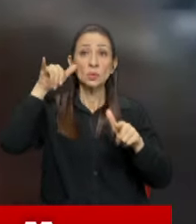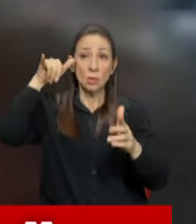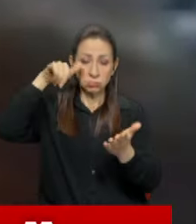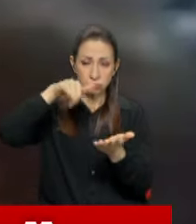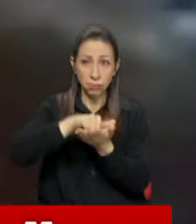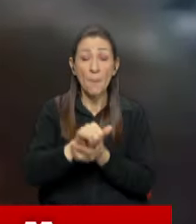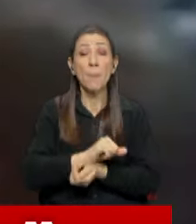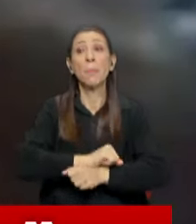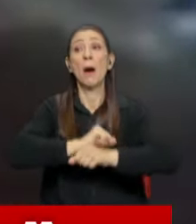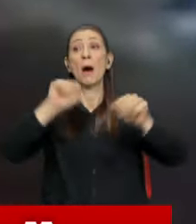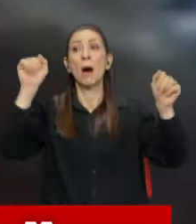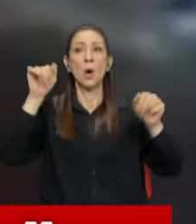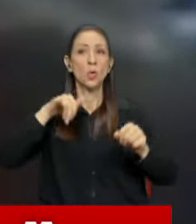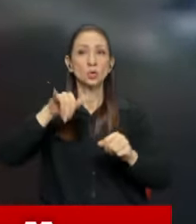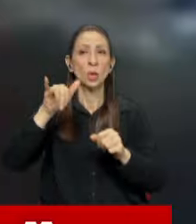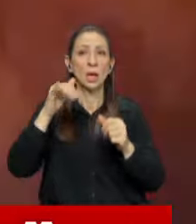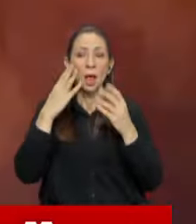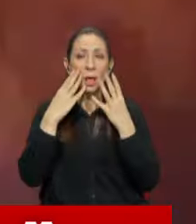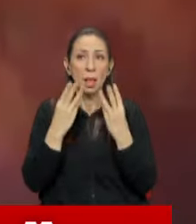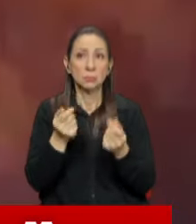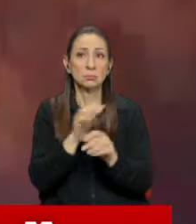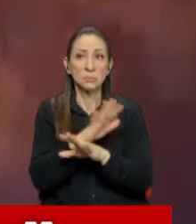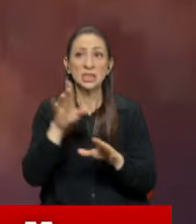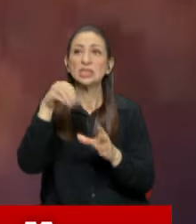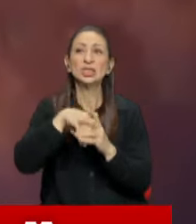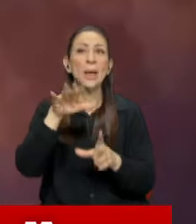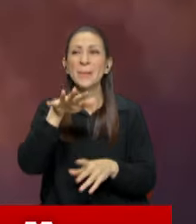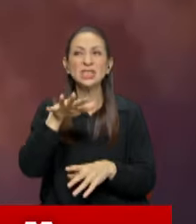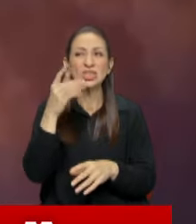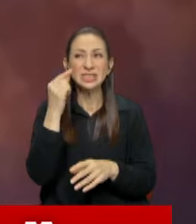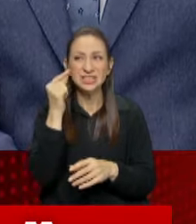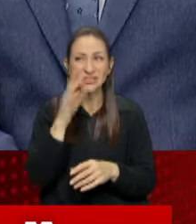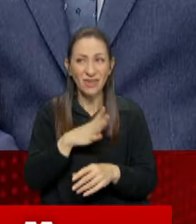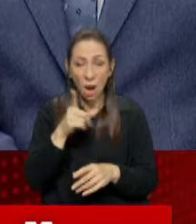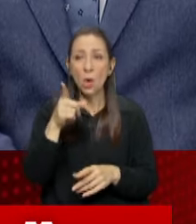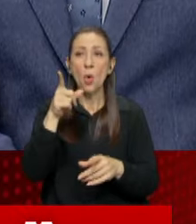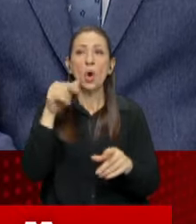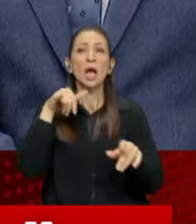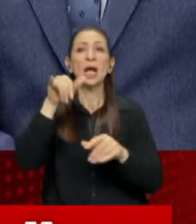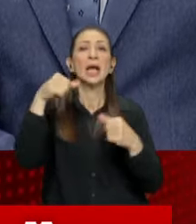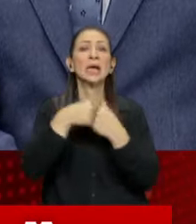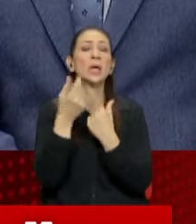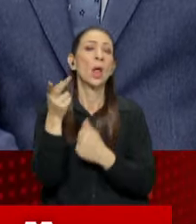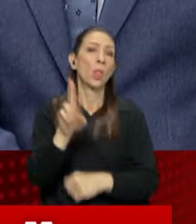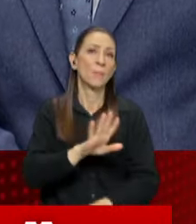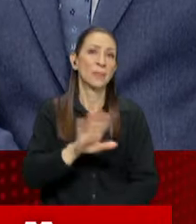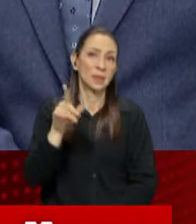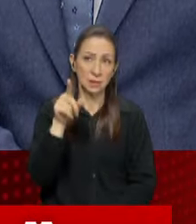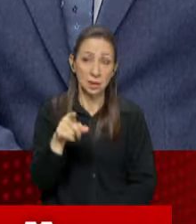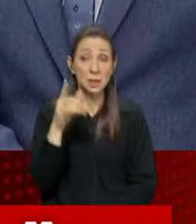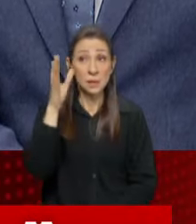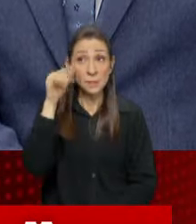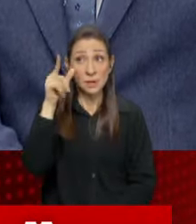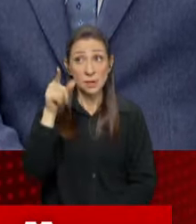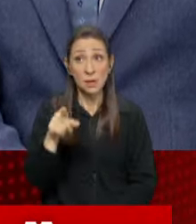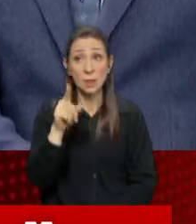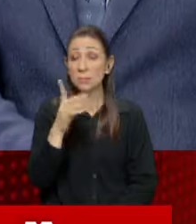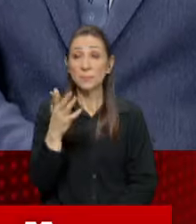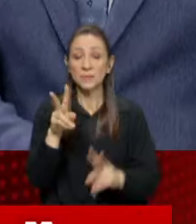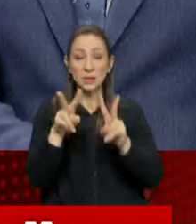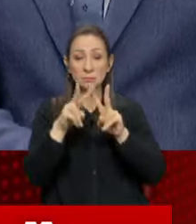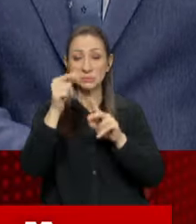ardından yaşanan patlama. Uçak zaten tamamen enkaza döndü. İçinde bulunan 5 kişi de o uçak kazasında hayatını kaybetti. Amerika Birleşik Devletleri'nde bu